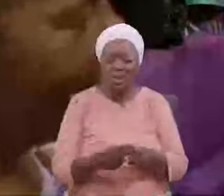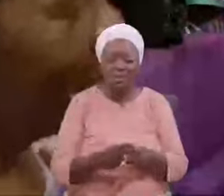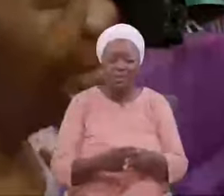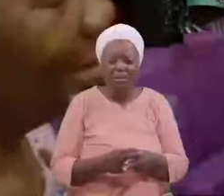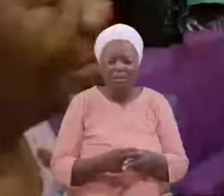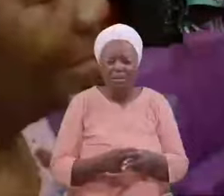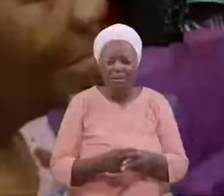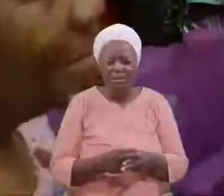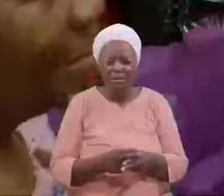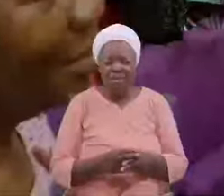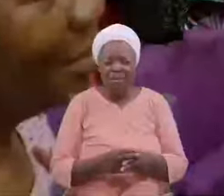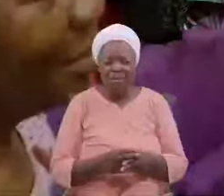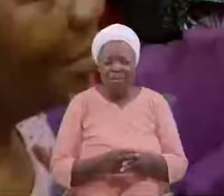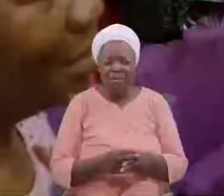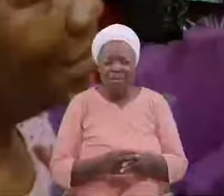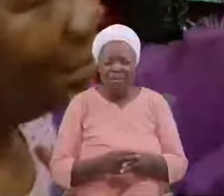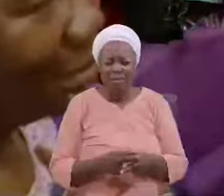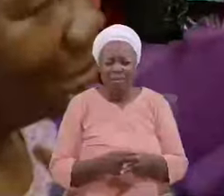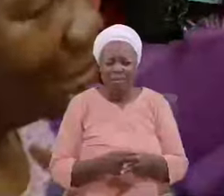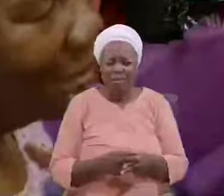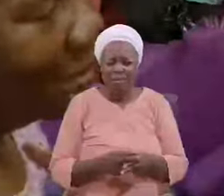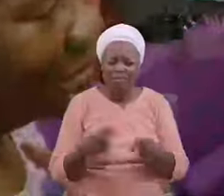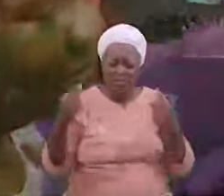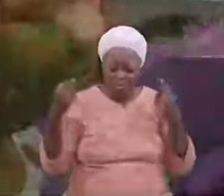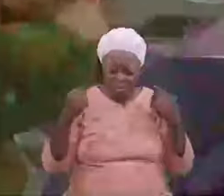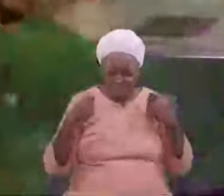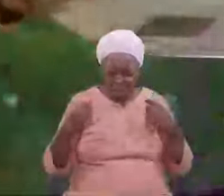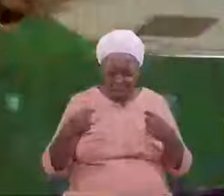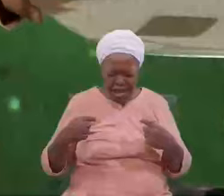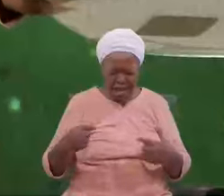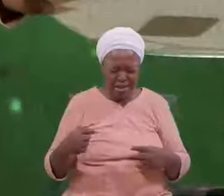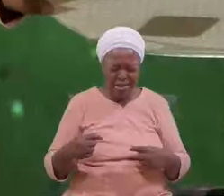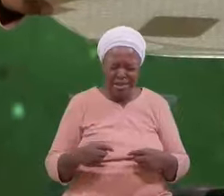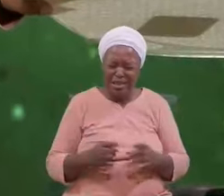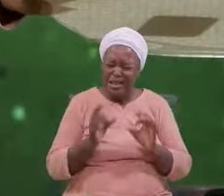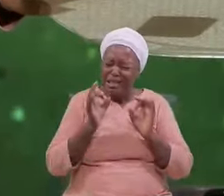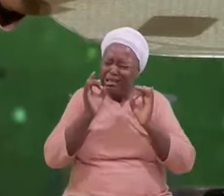Les problèmes oculaires, les douleurs atroces